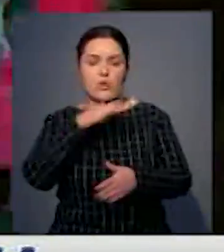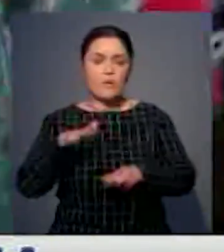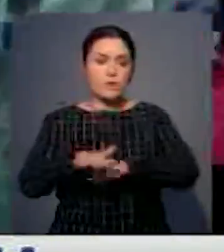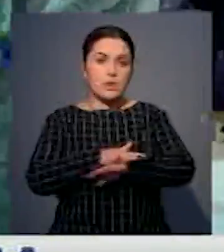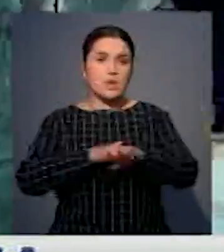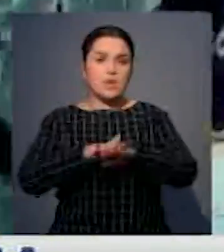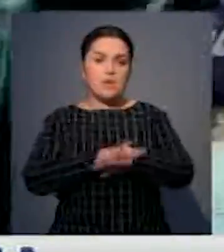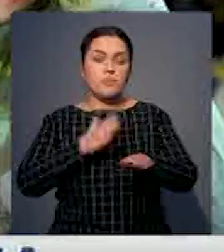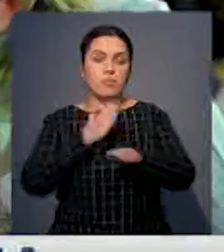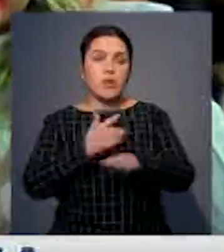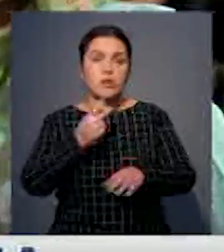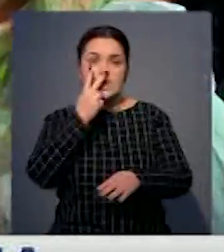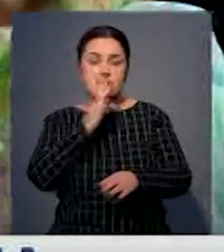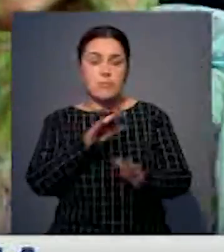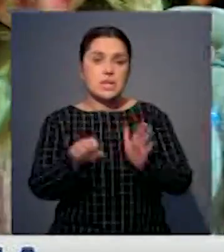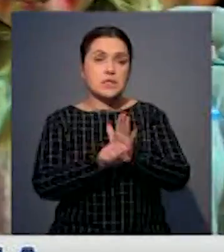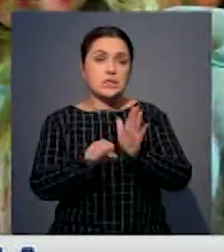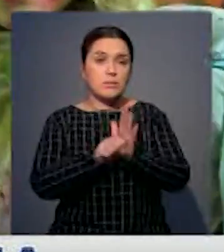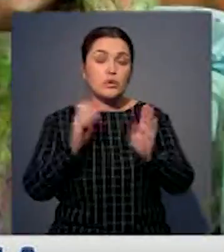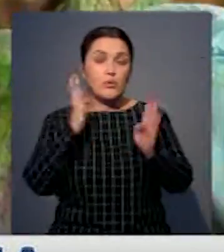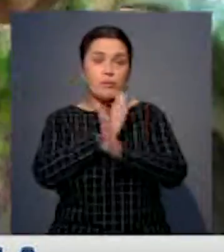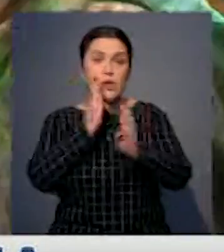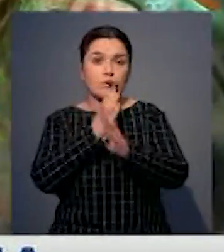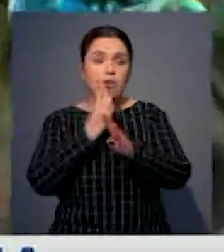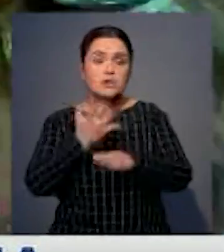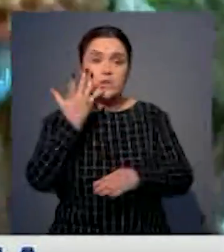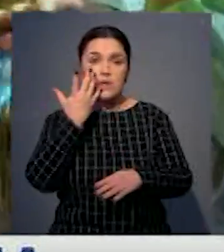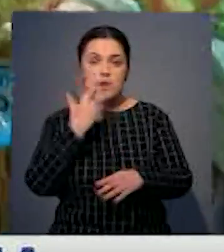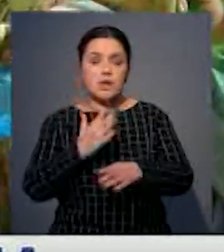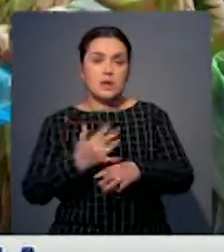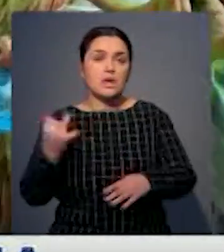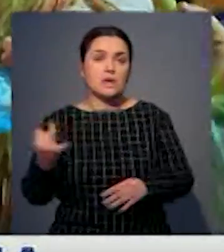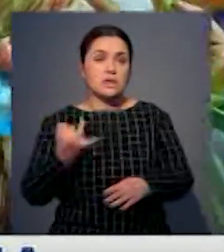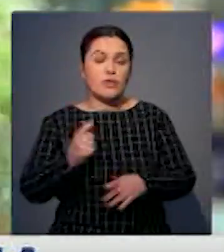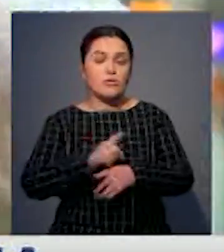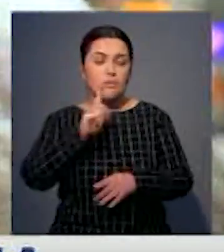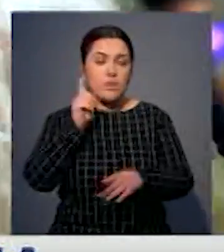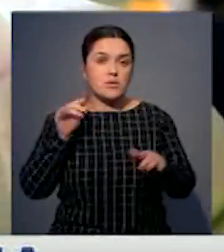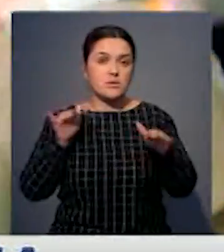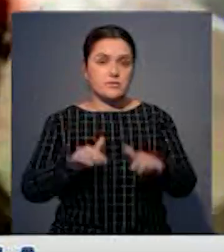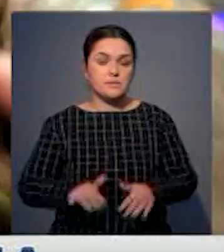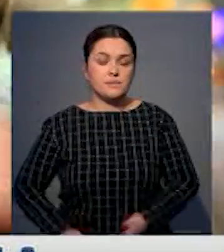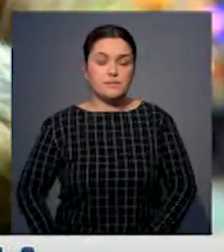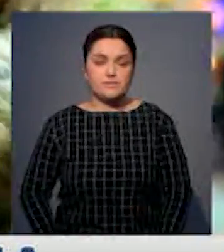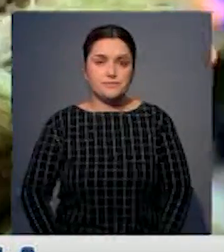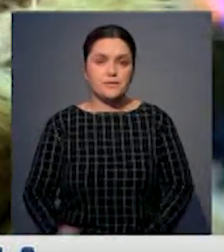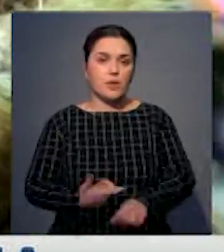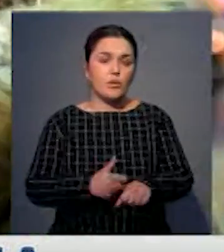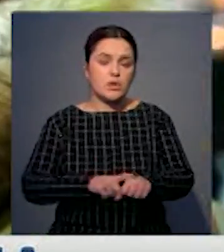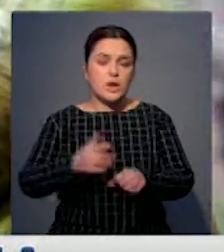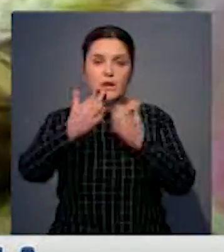это несмотря на зимнюю погоду. Особый интерес к красочным действу проявила, конечно, молодежь. Это очень весело, нам очень